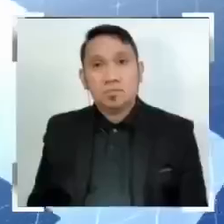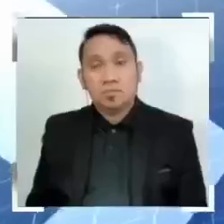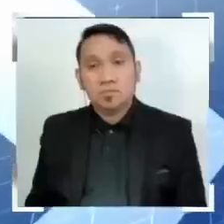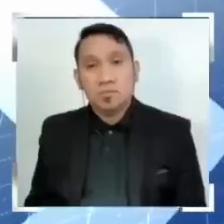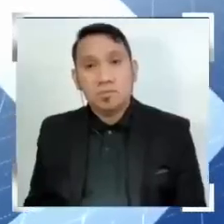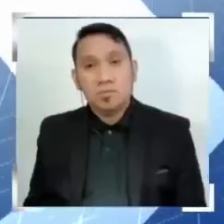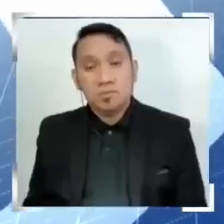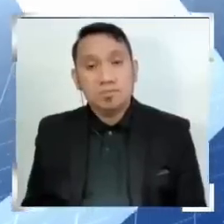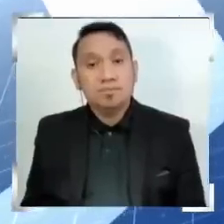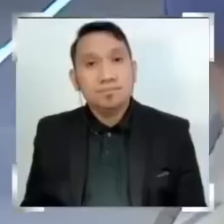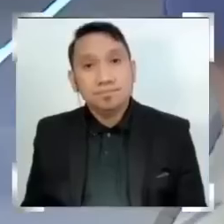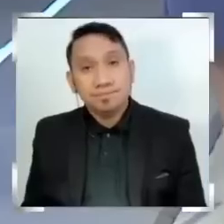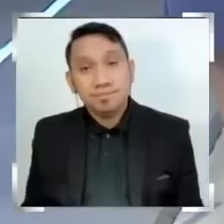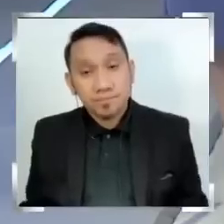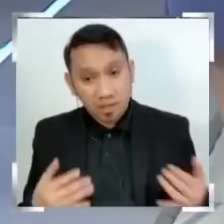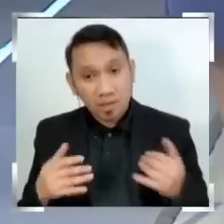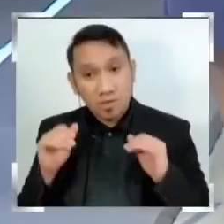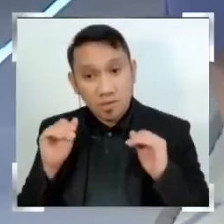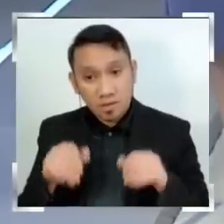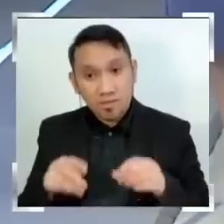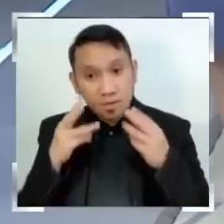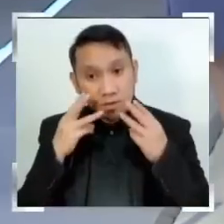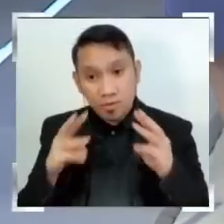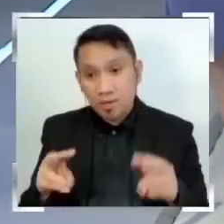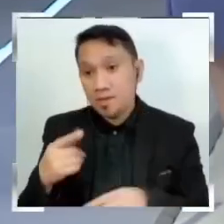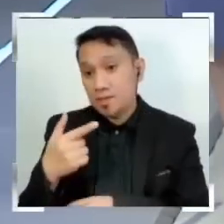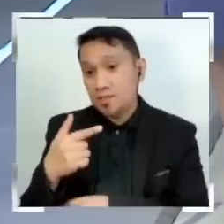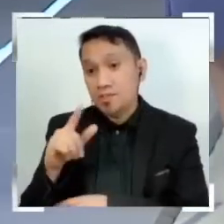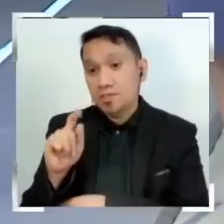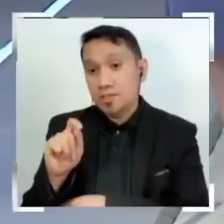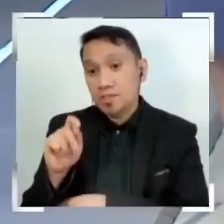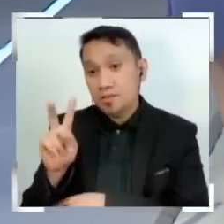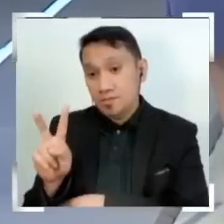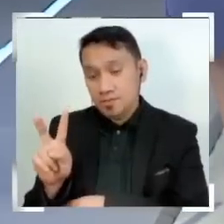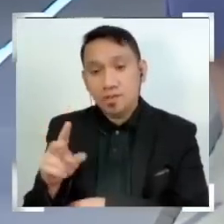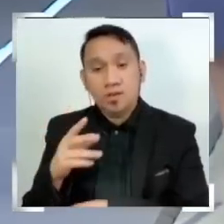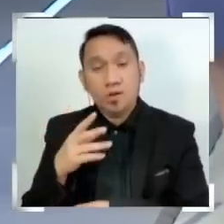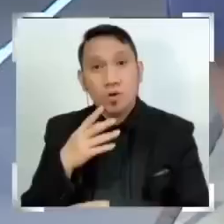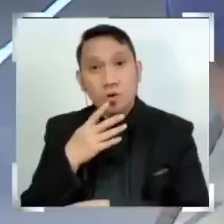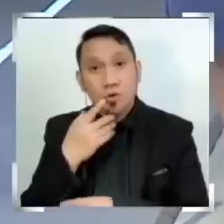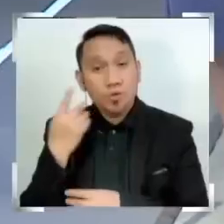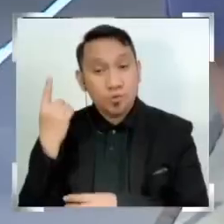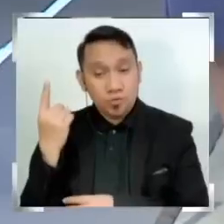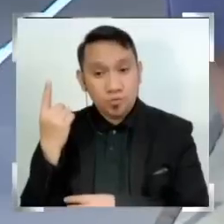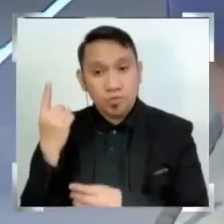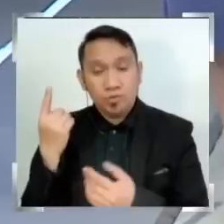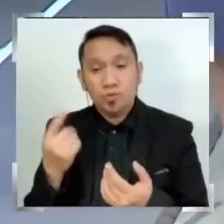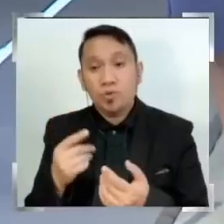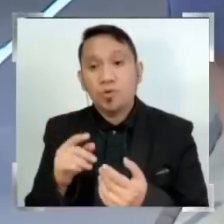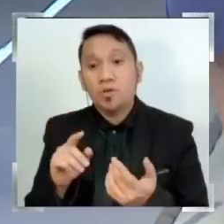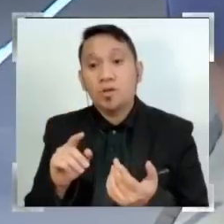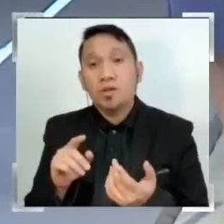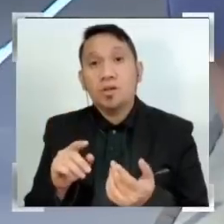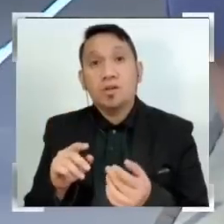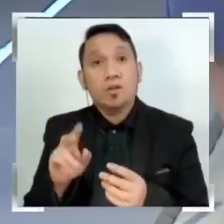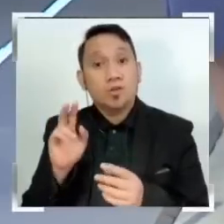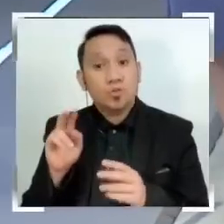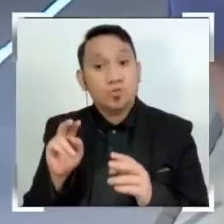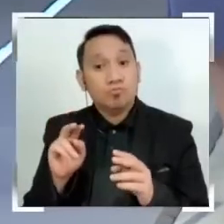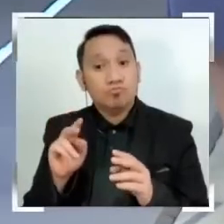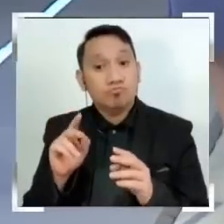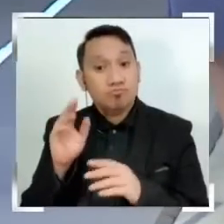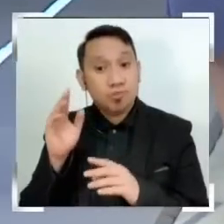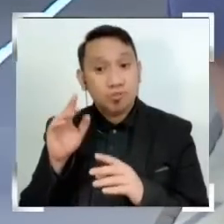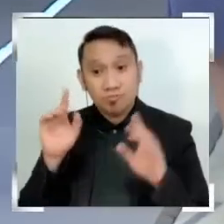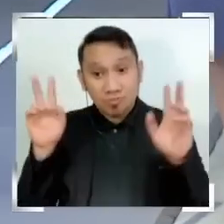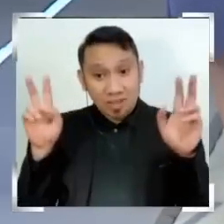Mga kapuso, mapapanood na sa GTV channel ng GMA ang longest running kapamilya noontime show na It's Showtime.